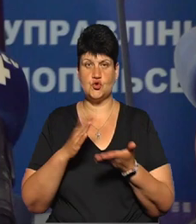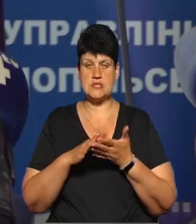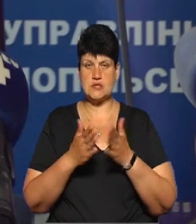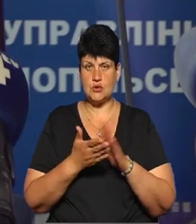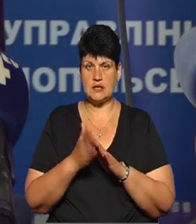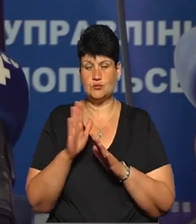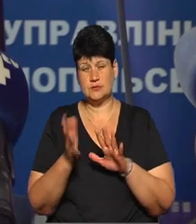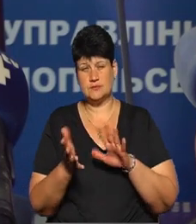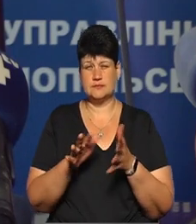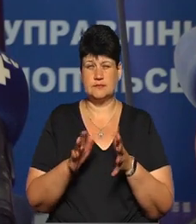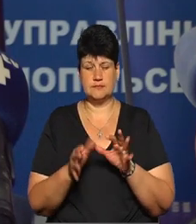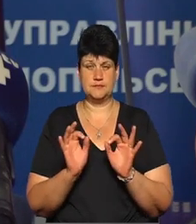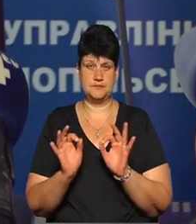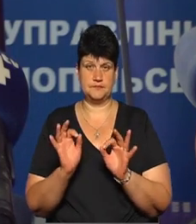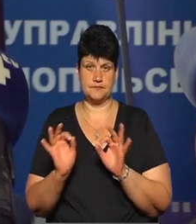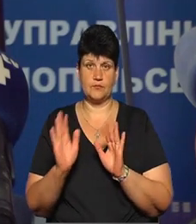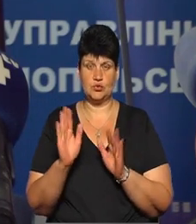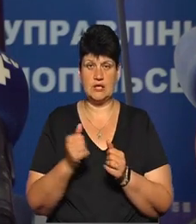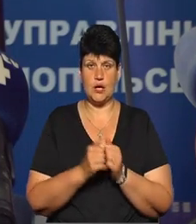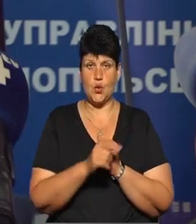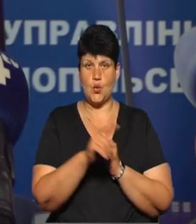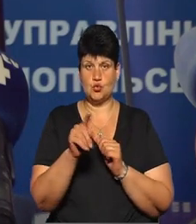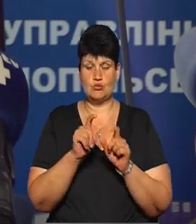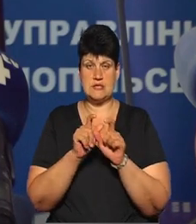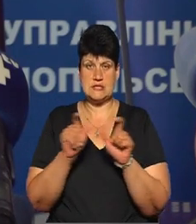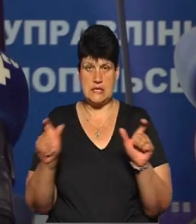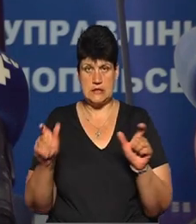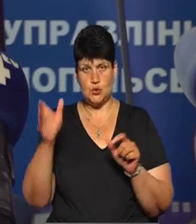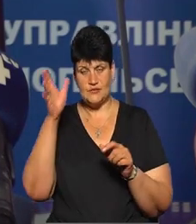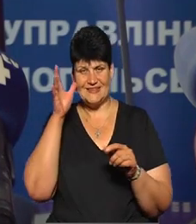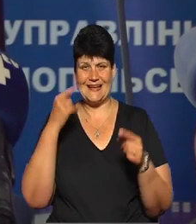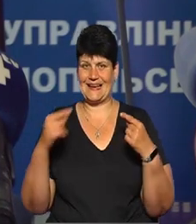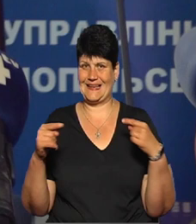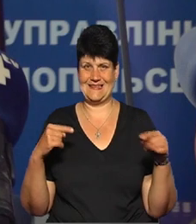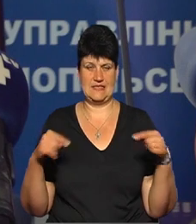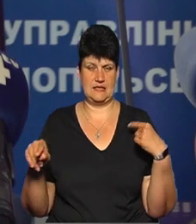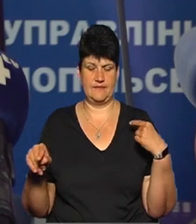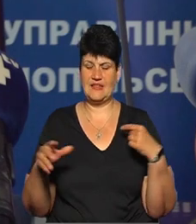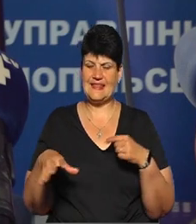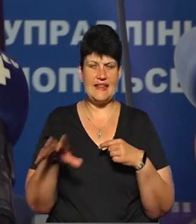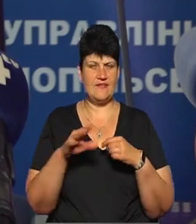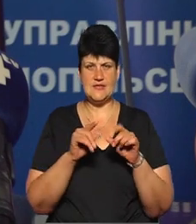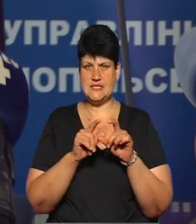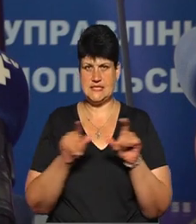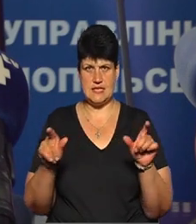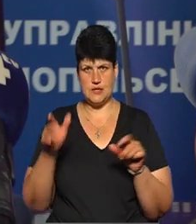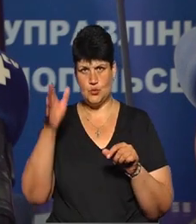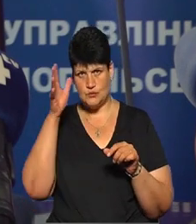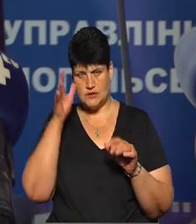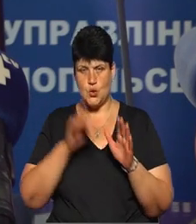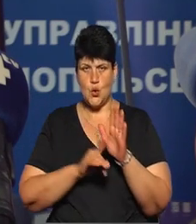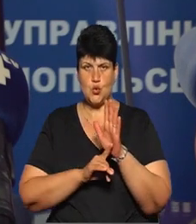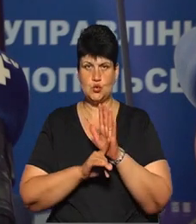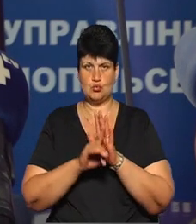буде більш-менш стабільною, буде для кожного закладу освіти різною. Не усі заклади освіти